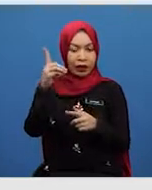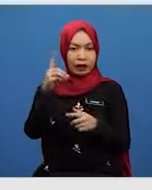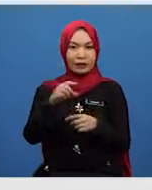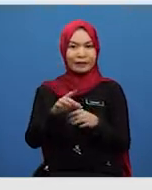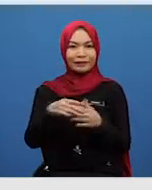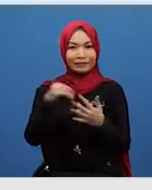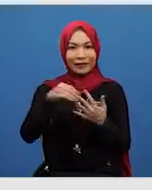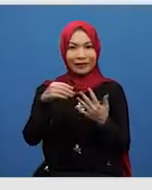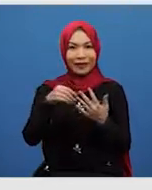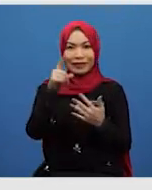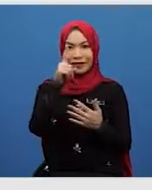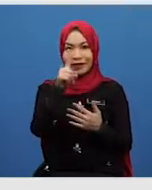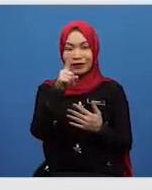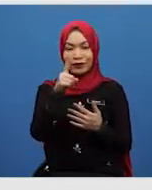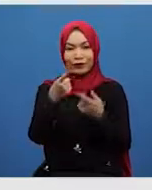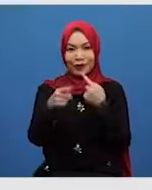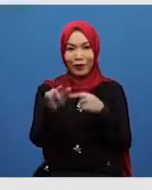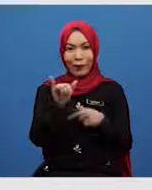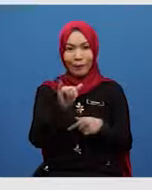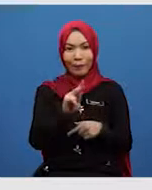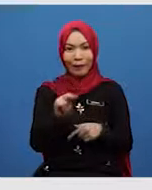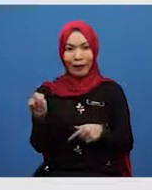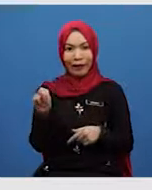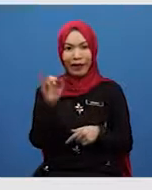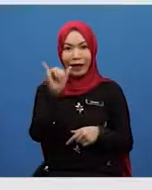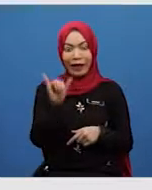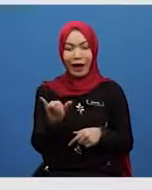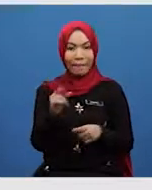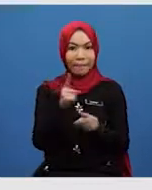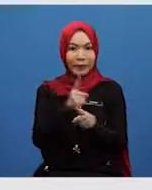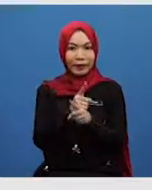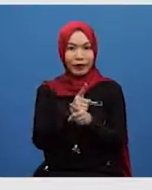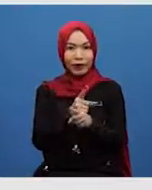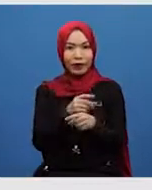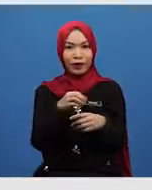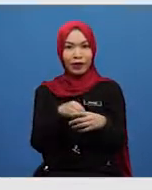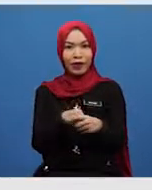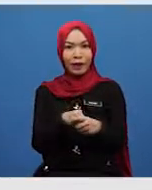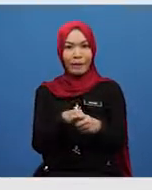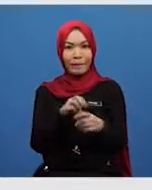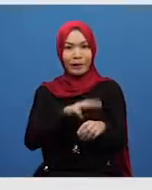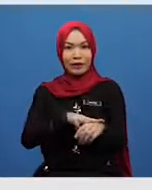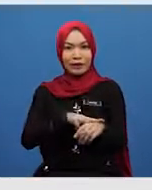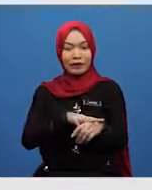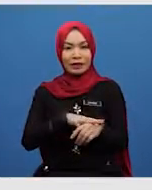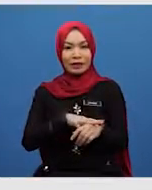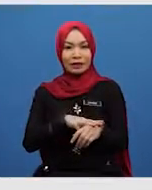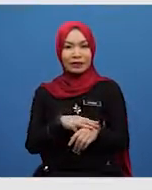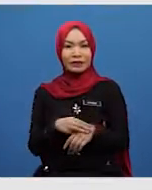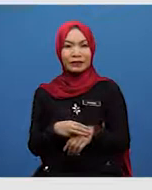Ukhti Coba jawab soalan ini dalam fase 5 saat dari sekarang hai